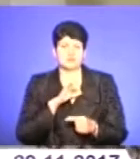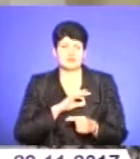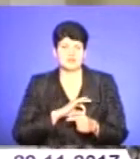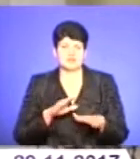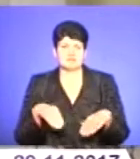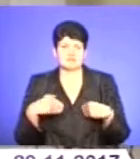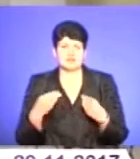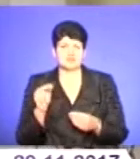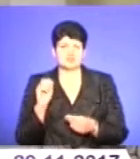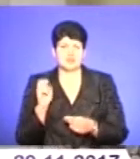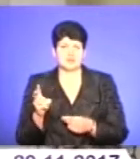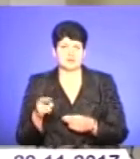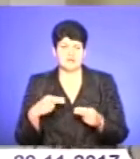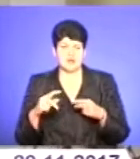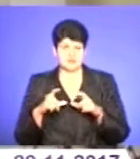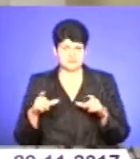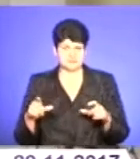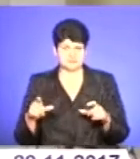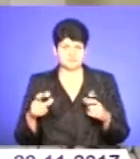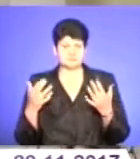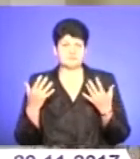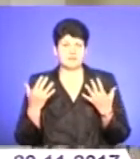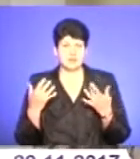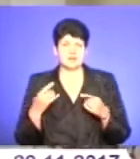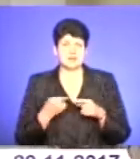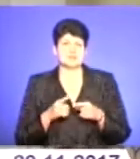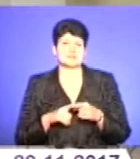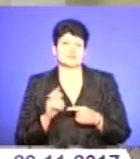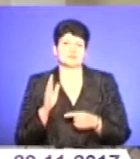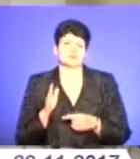видавати товарний чек. Оскільки, скажімо так, це буде